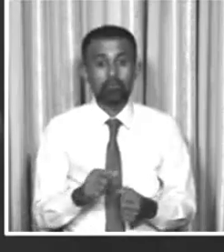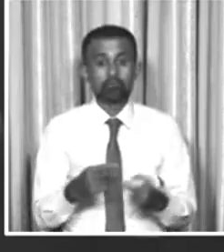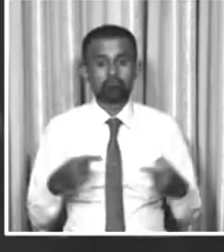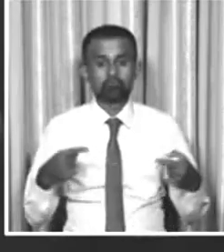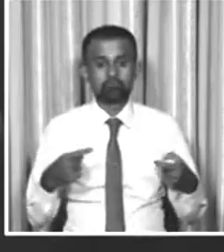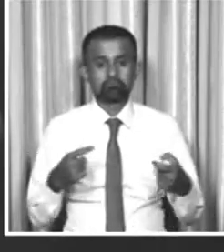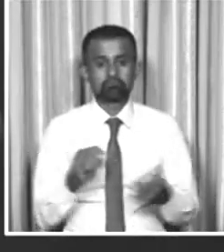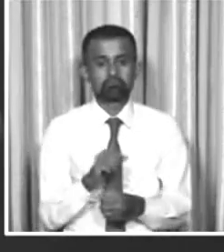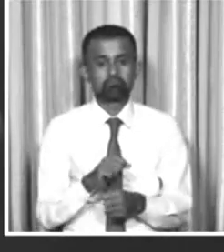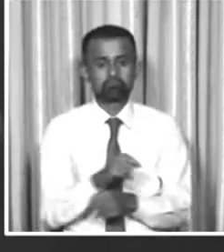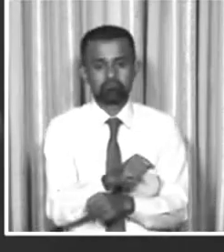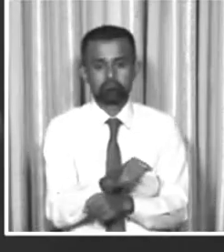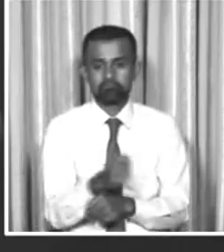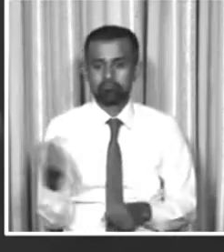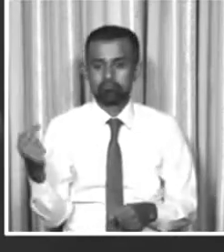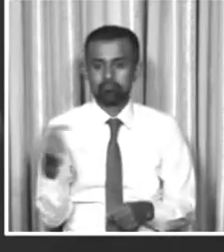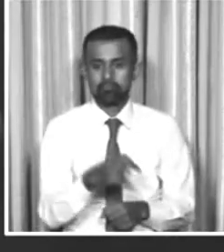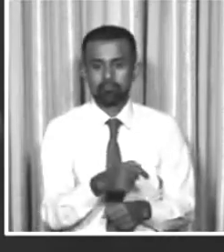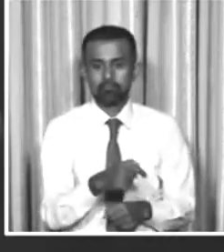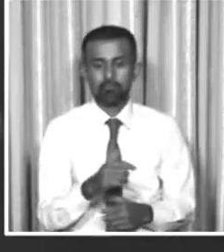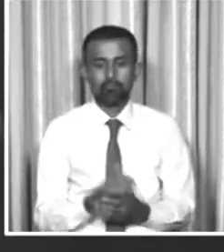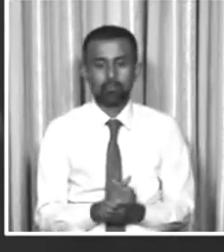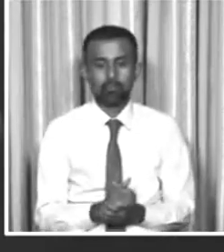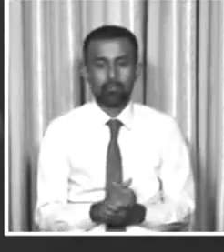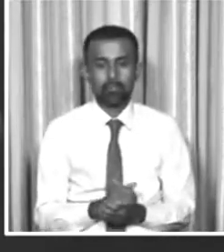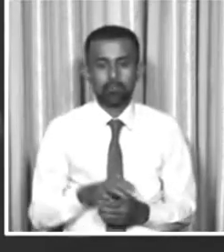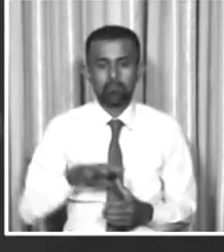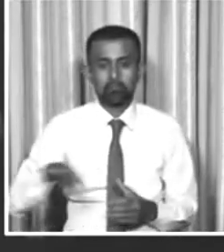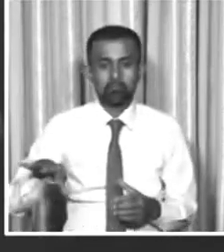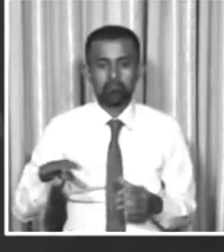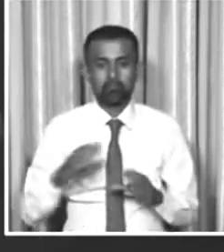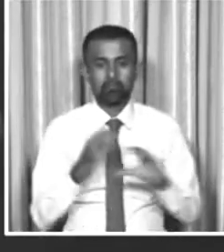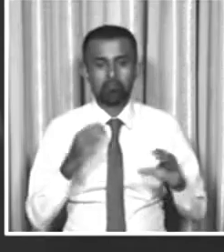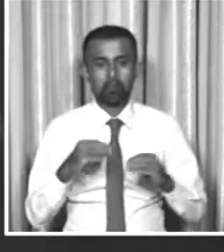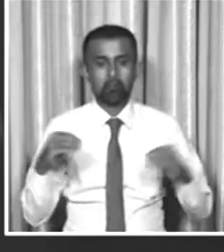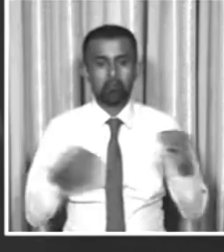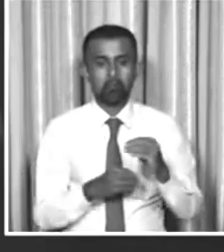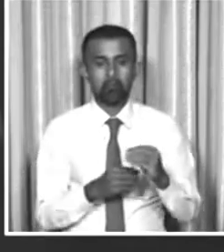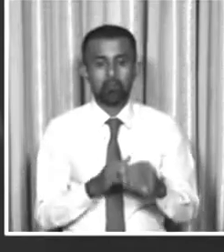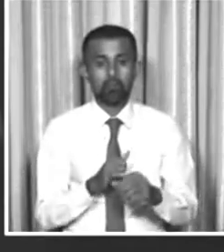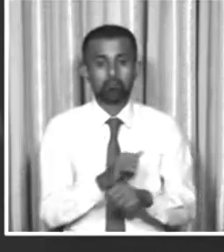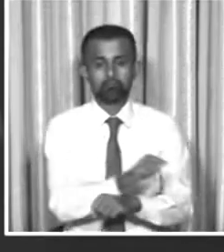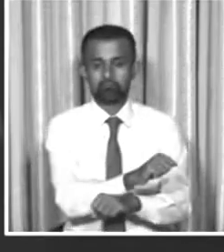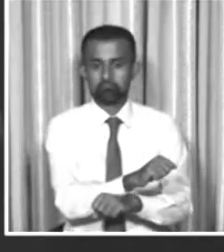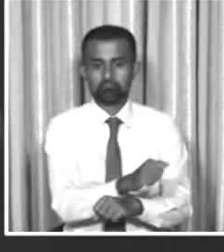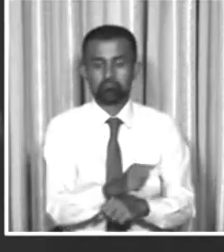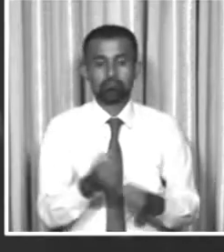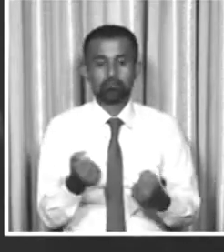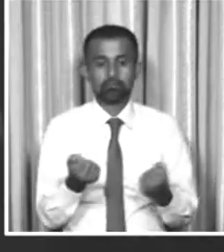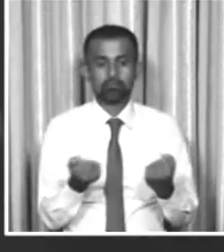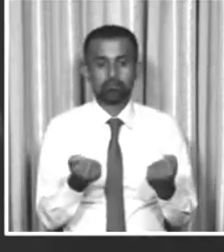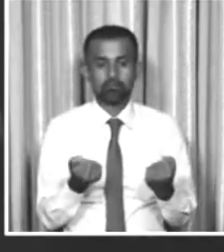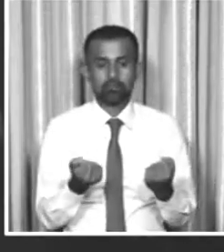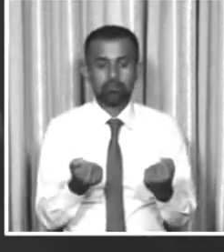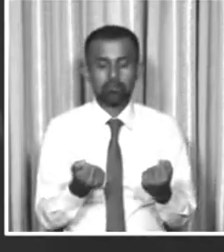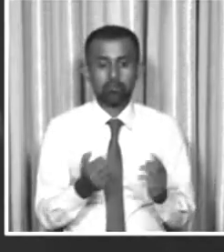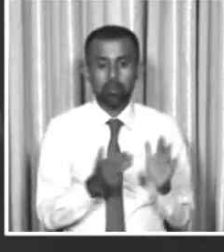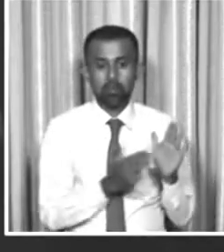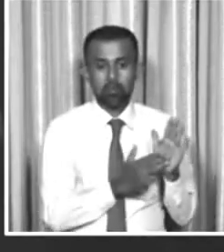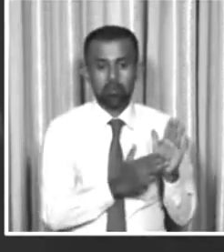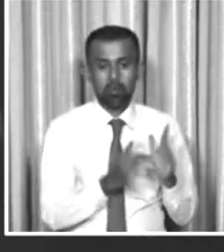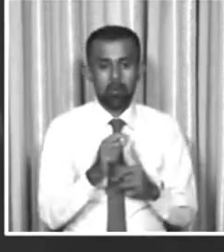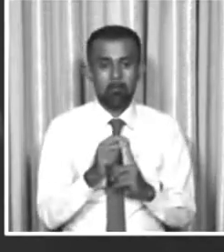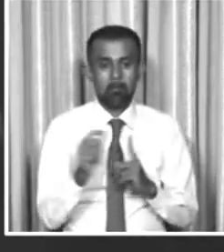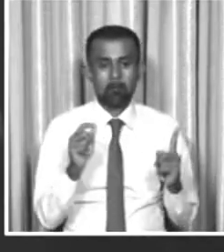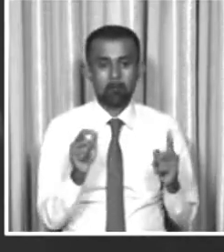අපේ පාර්ලිමේන්තුවට එනවා. ගලි බවුසරය වෙනුවට යුද ටැංකියක්. ඒ යුද ටැංකිය තමයි අපේ මුජිබ රහමාන්